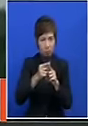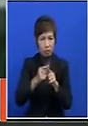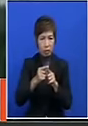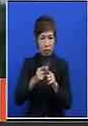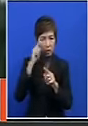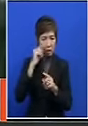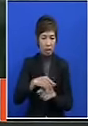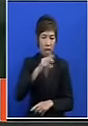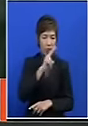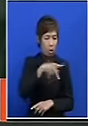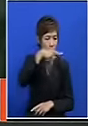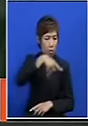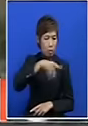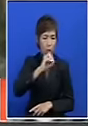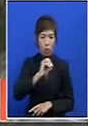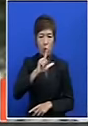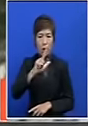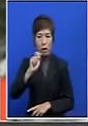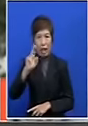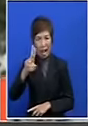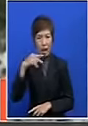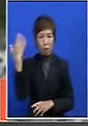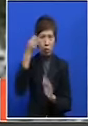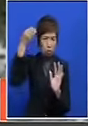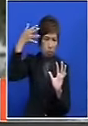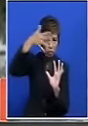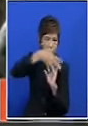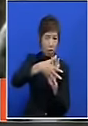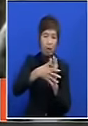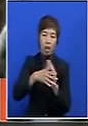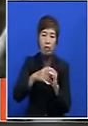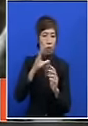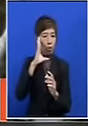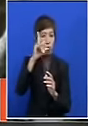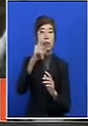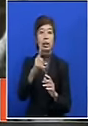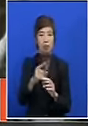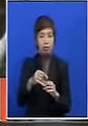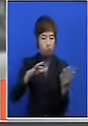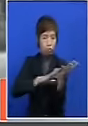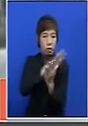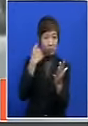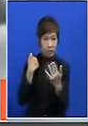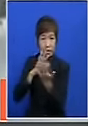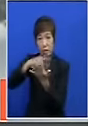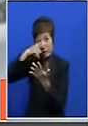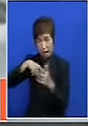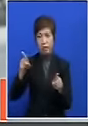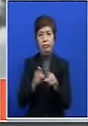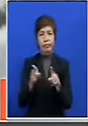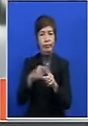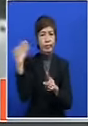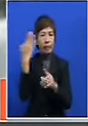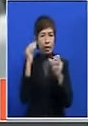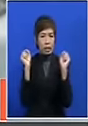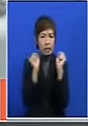ากฏการณ์โพลาร์วอร์เท็กซ์นี้และอากาศที่หนาวเย็นก็จะปกคลุมไปจนถึงวันพรุ่งนี้นะครับในขณะที่ประเทศไทยนะครับก็เผชิญกับสภาพอากา